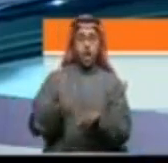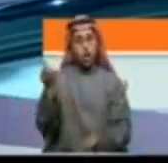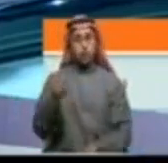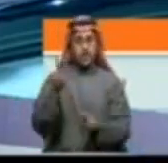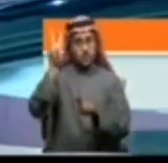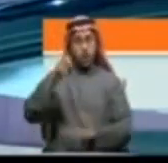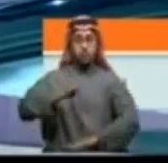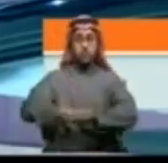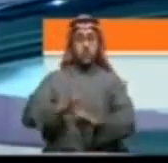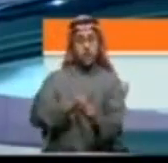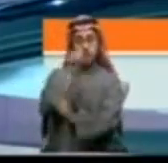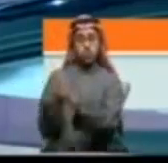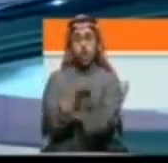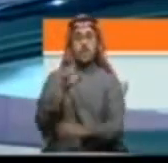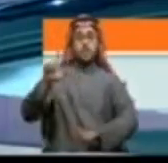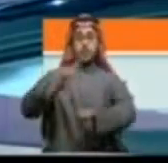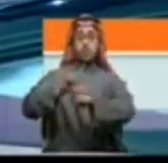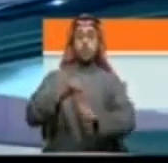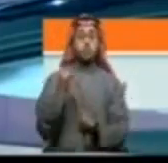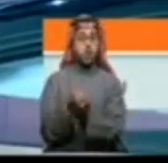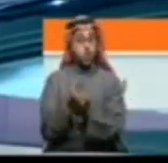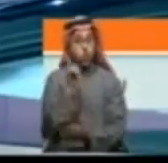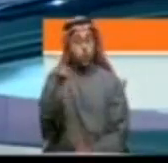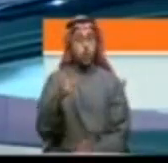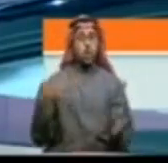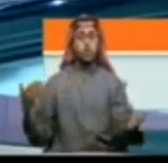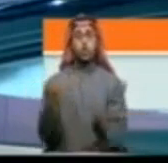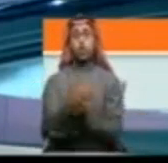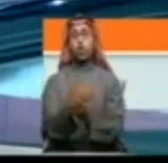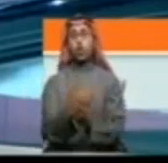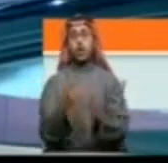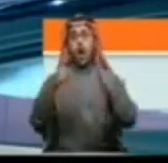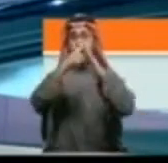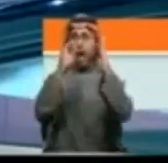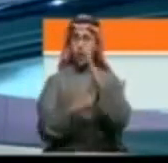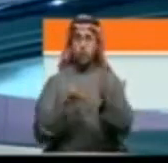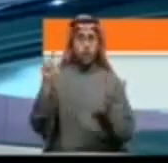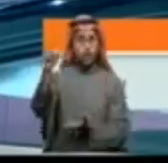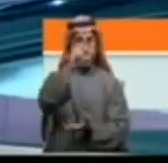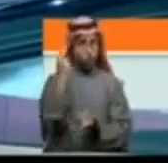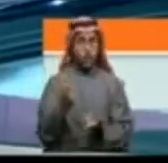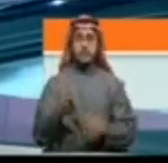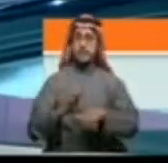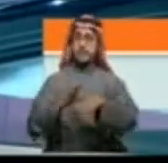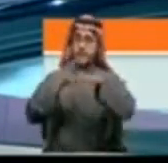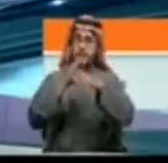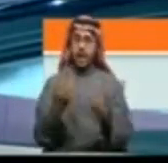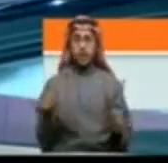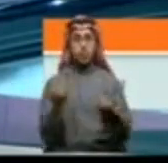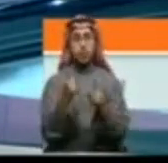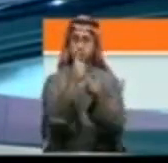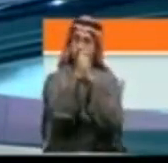ومساءلة ومحاسبة المسؤولين عن انتهاكاتهم الجسيمة للقانون الدولي والقانون الإنساني